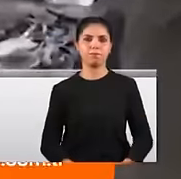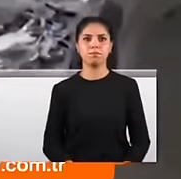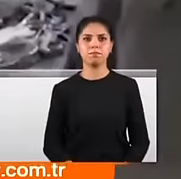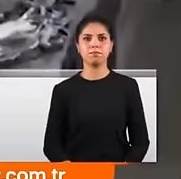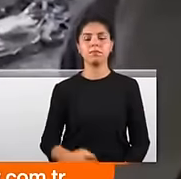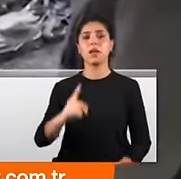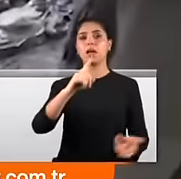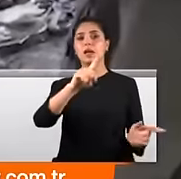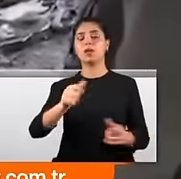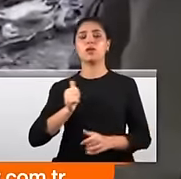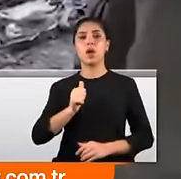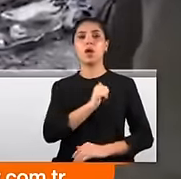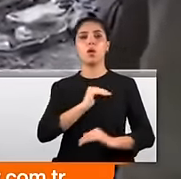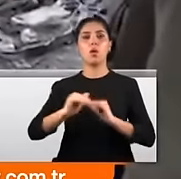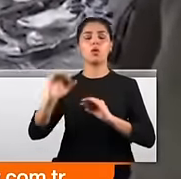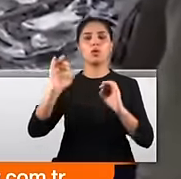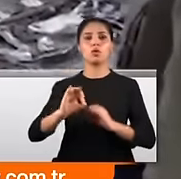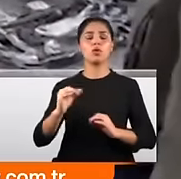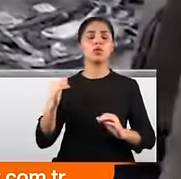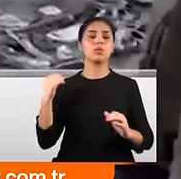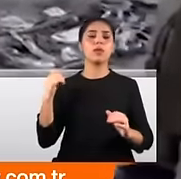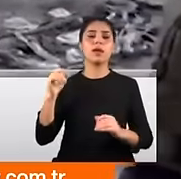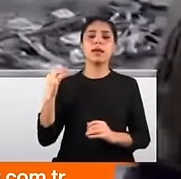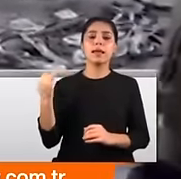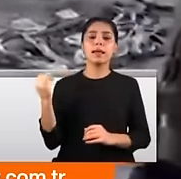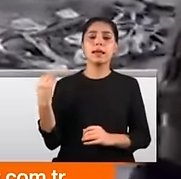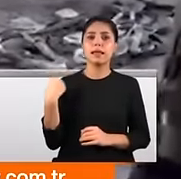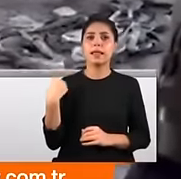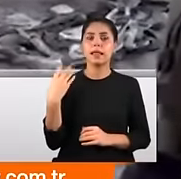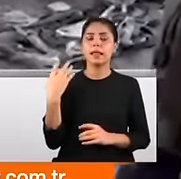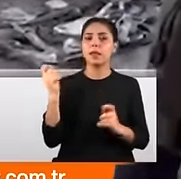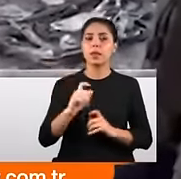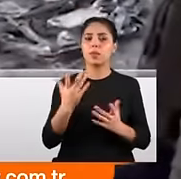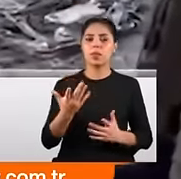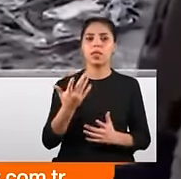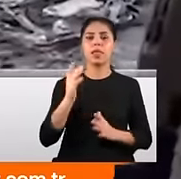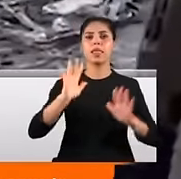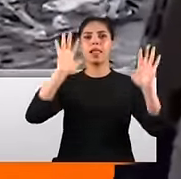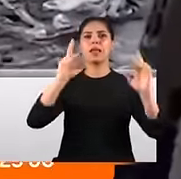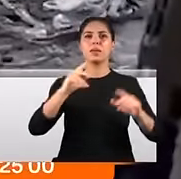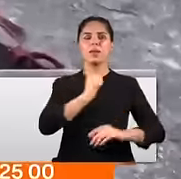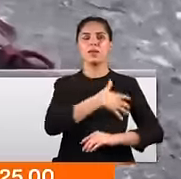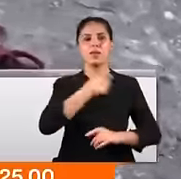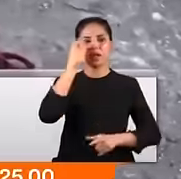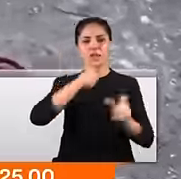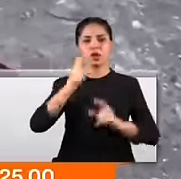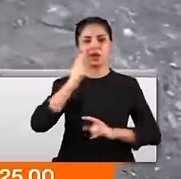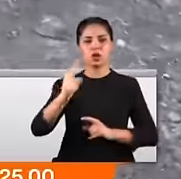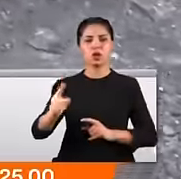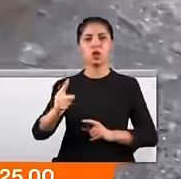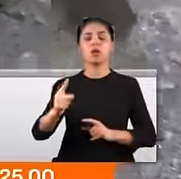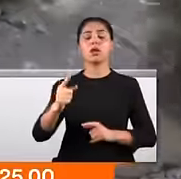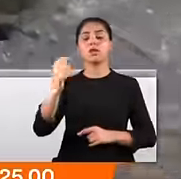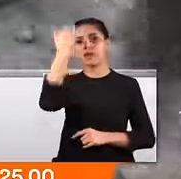İşgal ordusunun yeni tiyatrosu yine teslim olmuş gibi gösterilen Filistinlilerden oluşuyor. Gazze'deki Sağlık Bakanlığı,